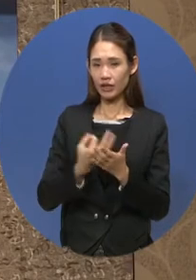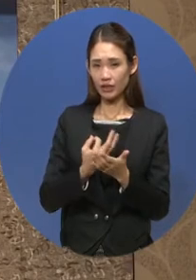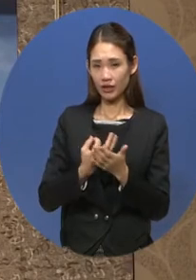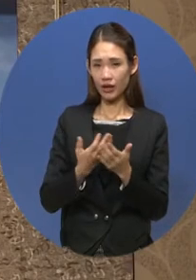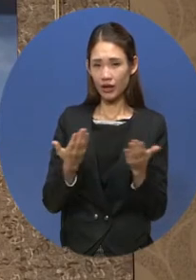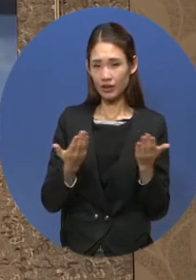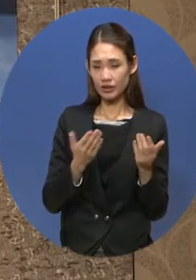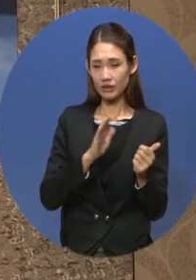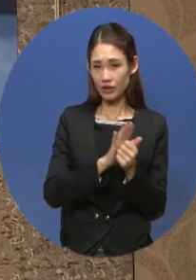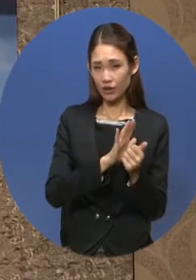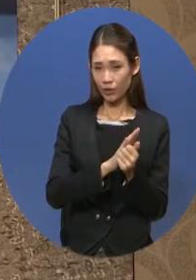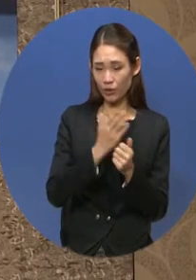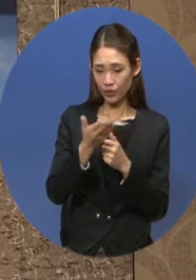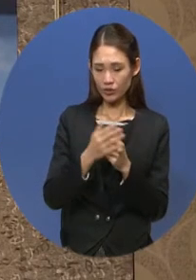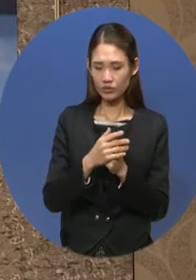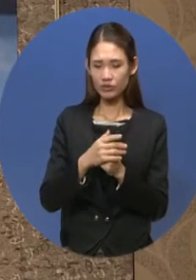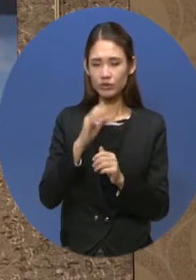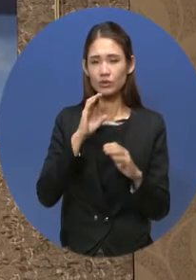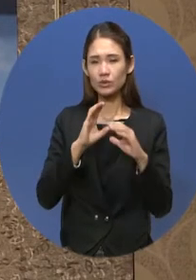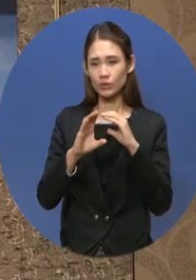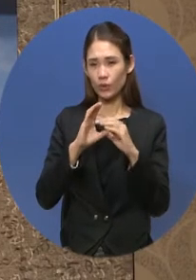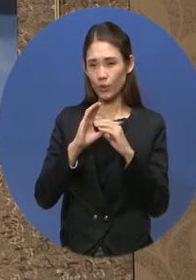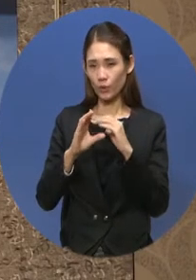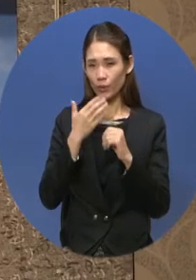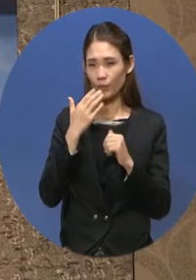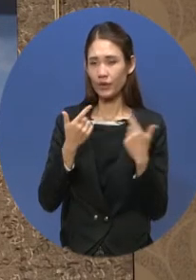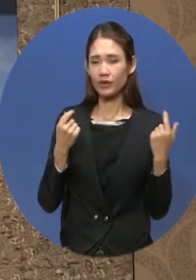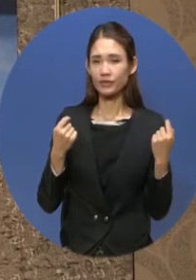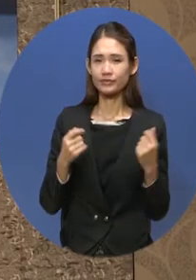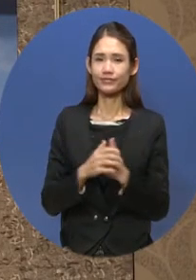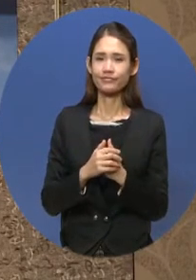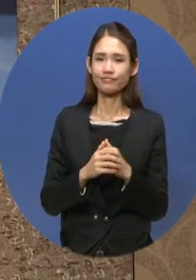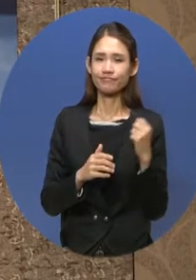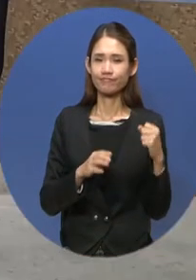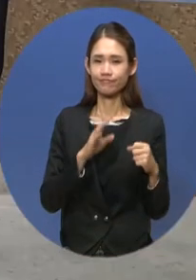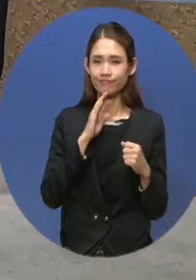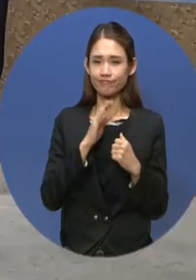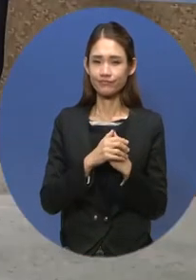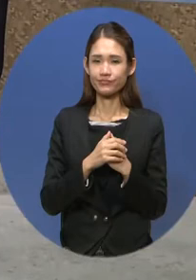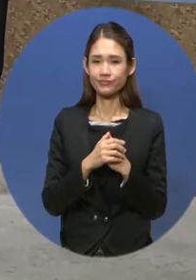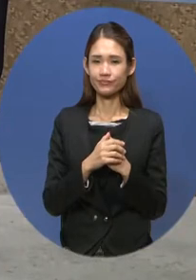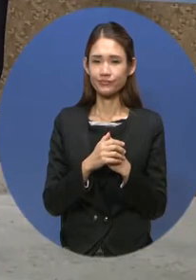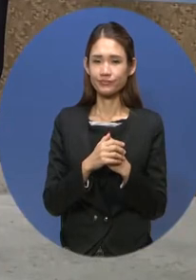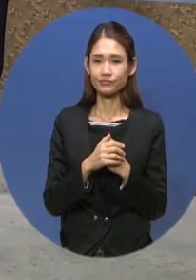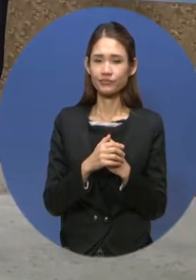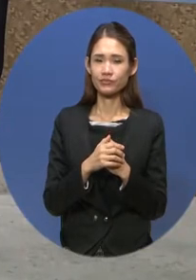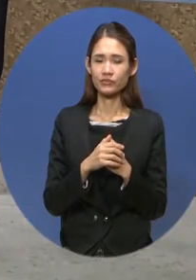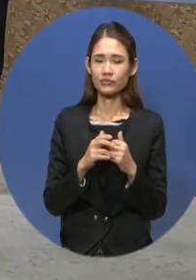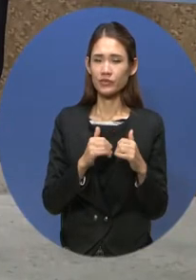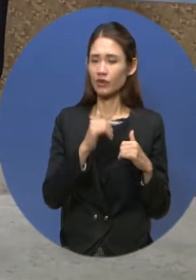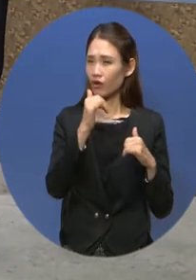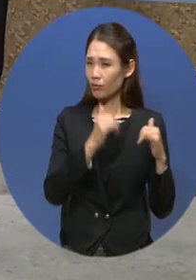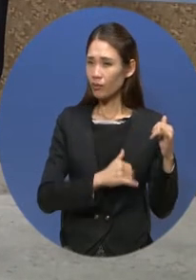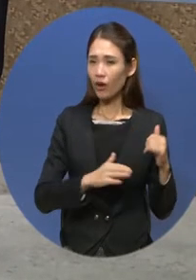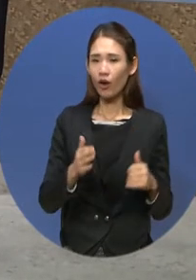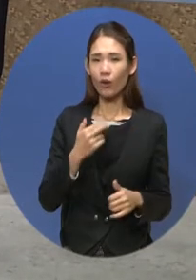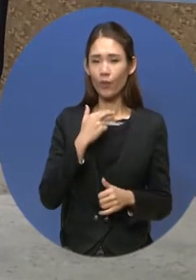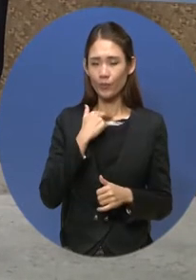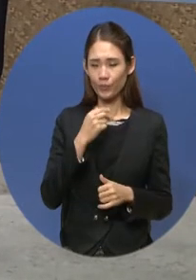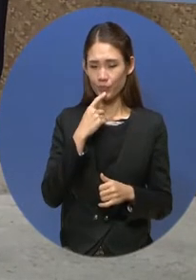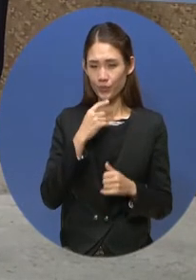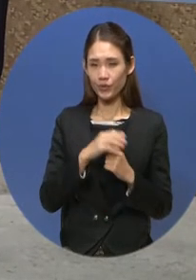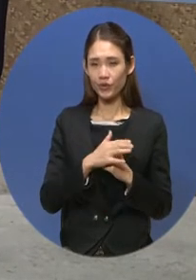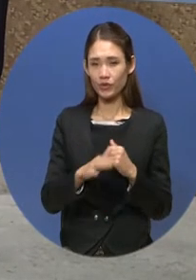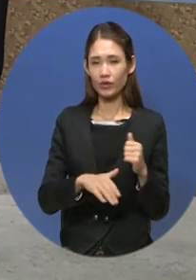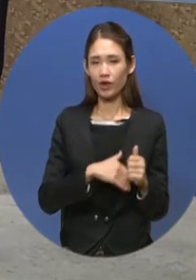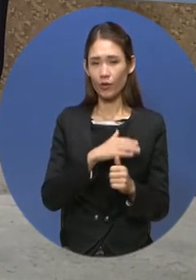네. 좀 소통의 숨통이 좀 트일 것 같다라는 생각이 예, 들어요. 맞습니다. 그러니까 지금까지는 계속 이게 좀 전례 없던